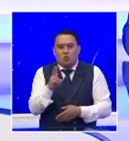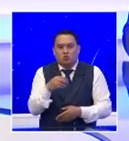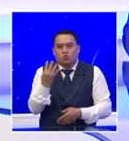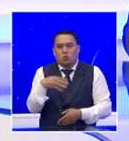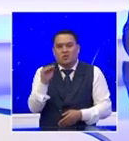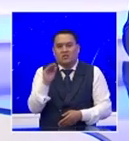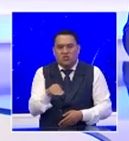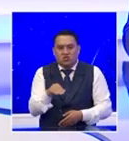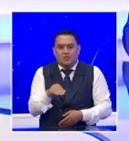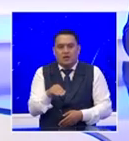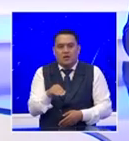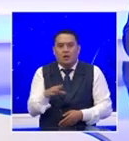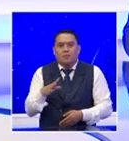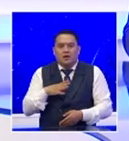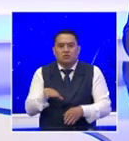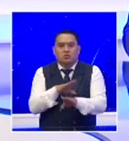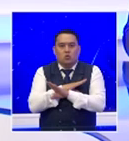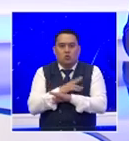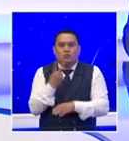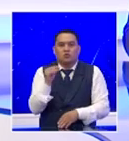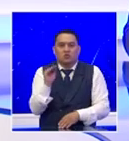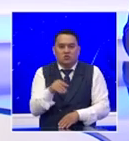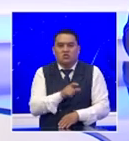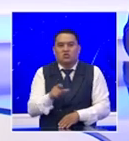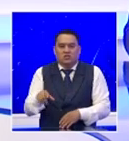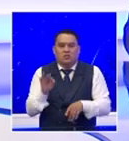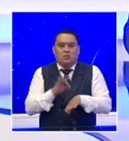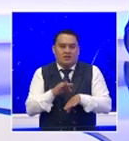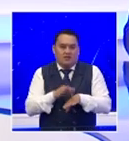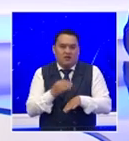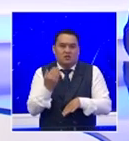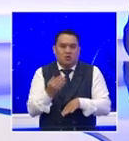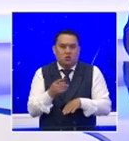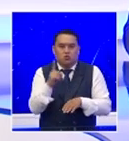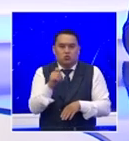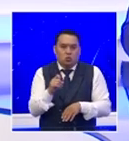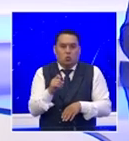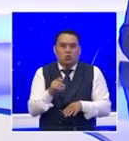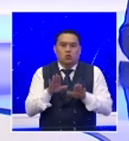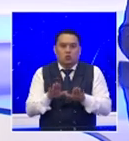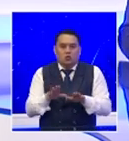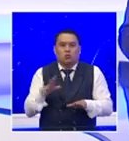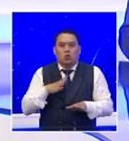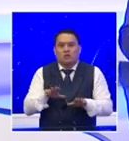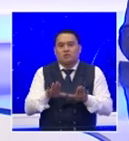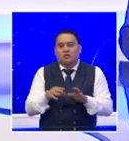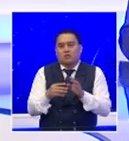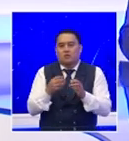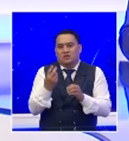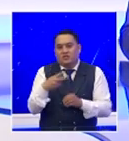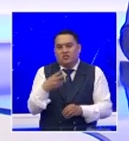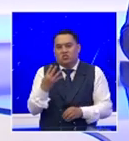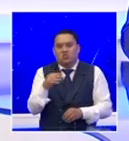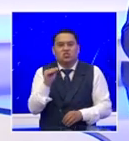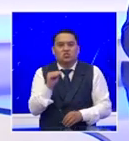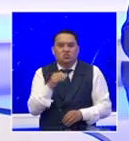240 тысяч. От COVID-19 скончались более 2 тысяч заболевших. Из них около 100 только за последние